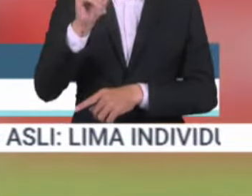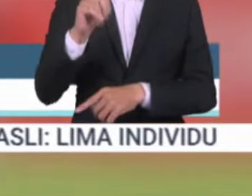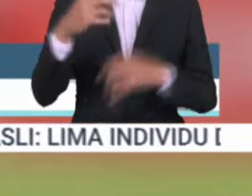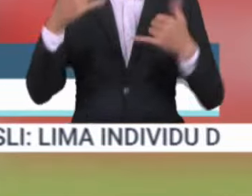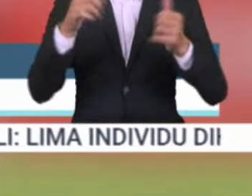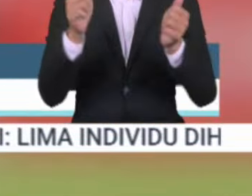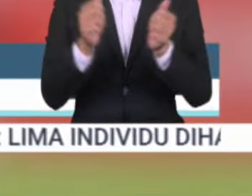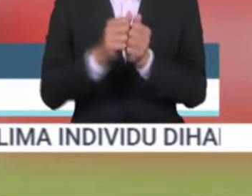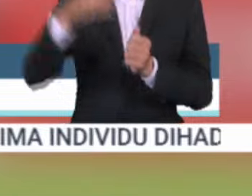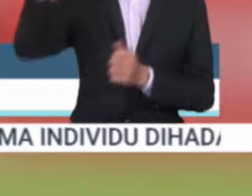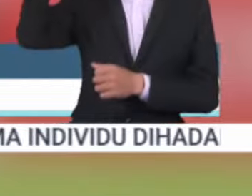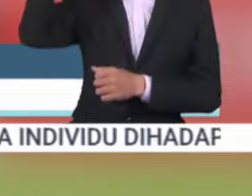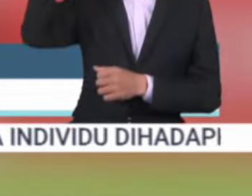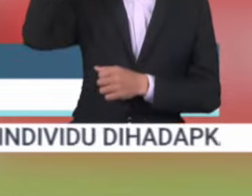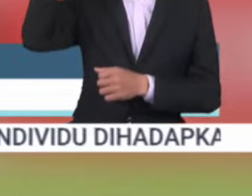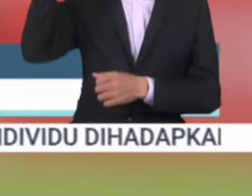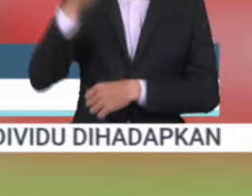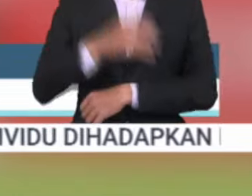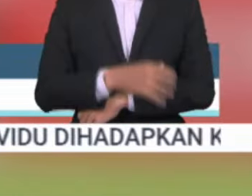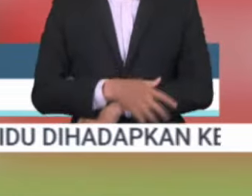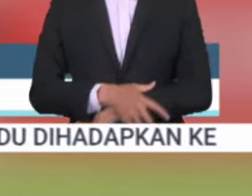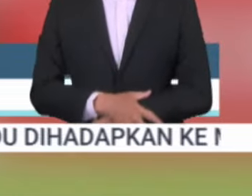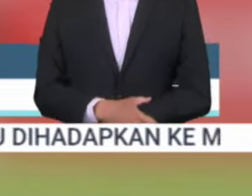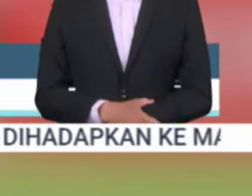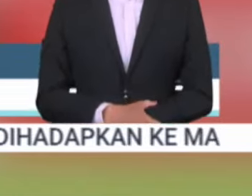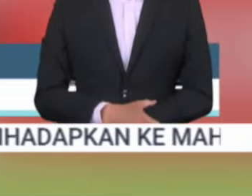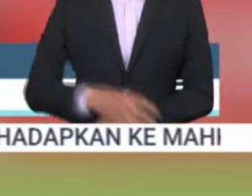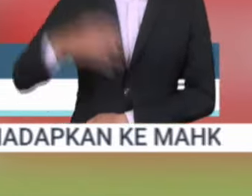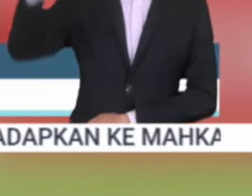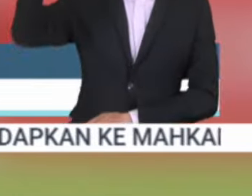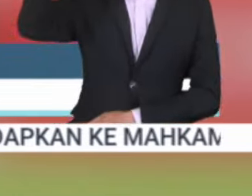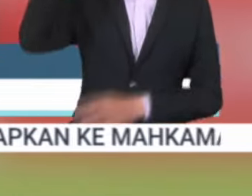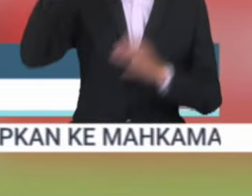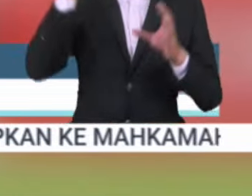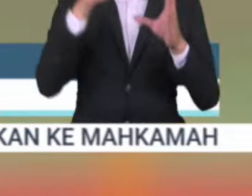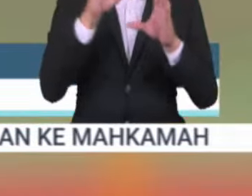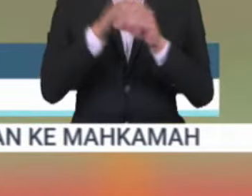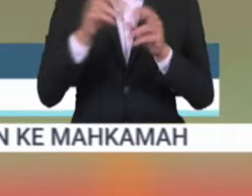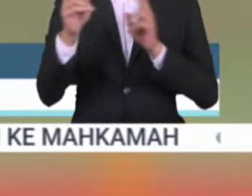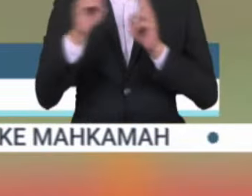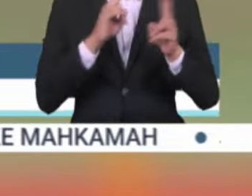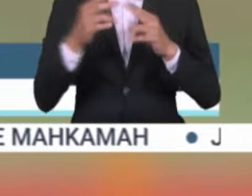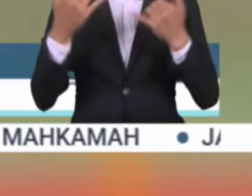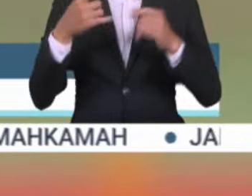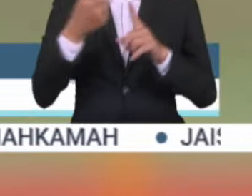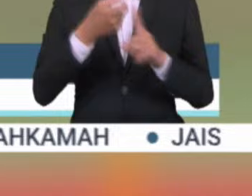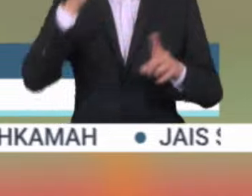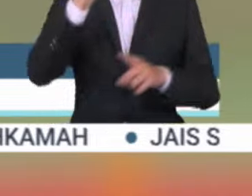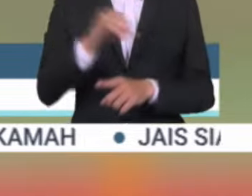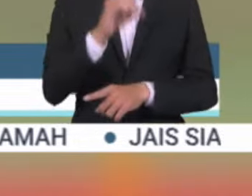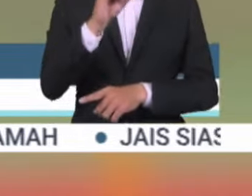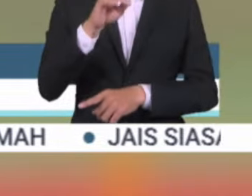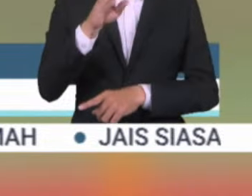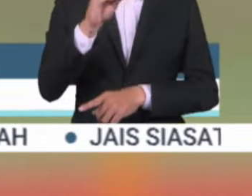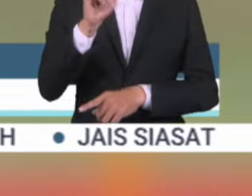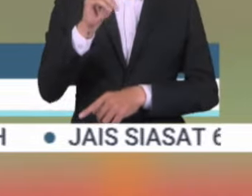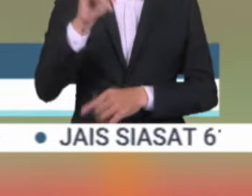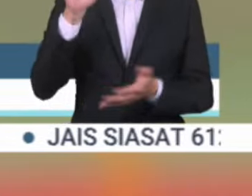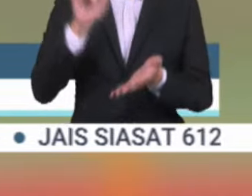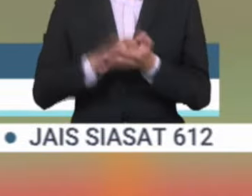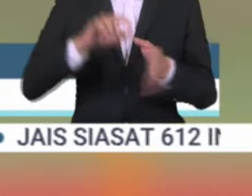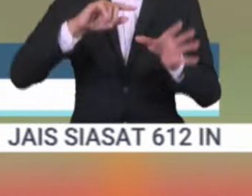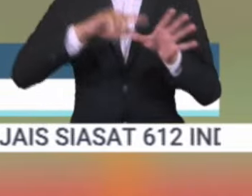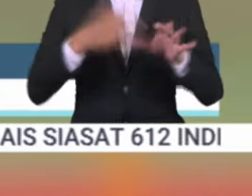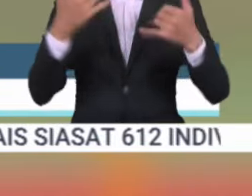Selangor selepas Nur Al-Rawabdih dan Ali Owan. Selangor dalam kenyataannya menyebut pemain kelahiran Jordan Amerika itu